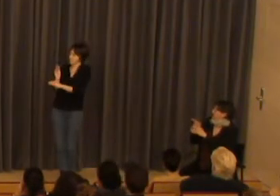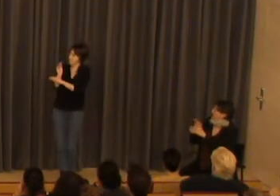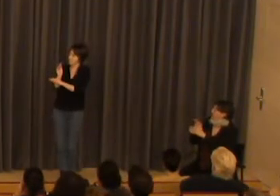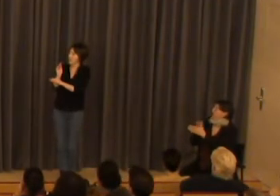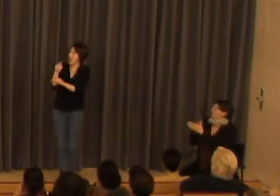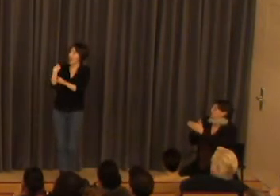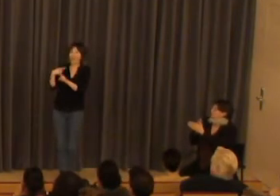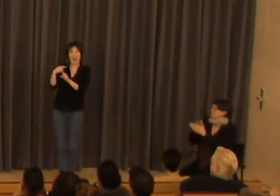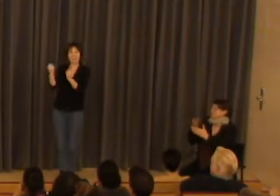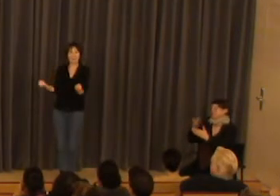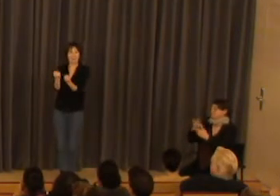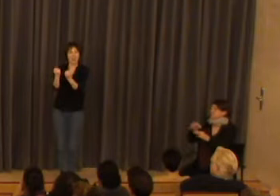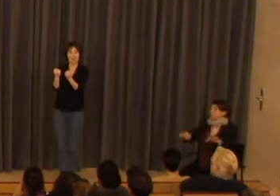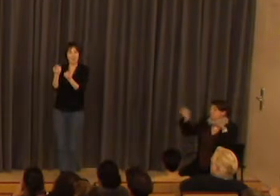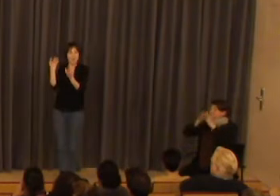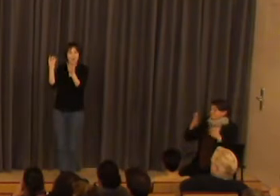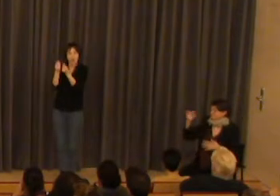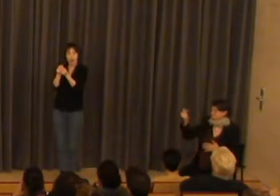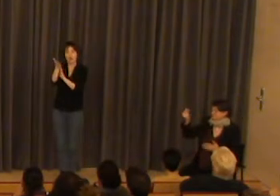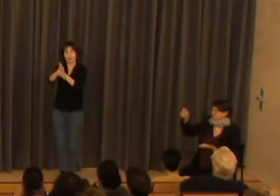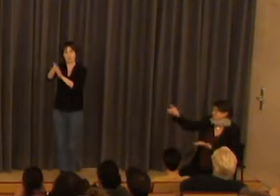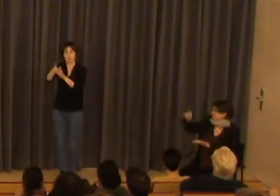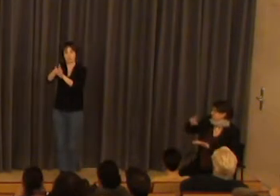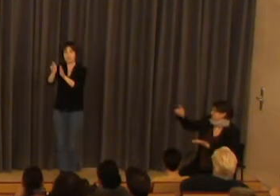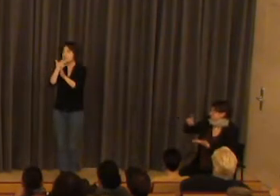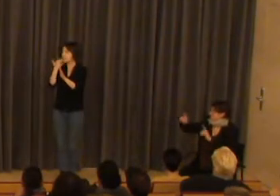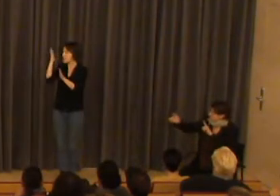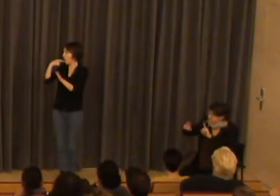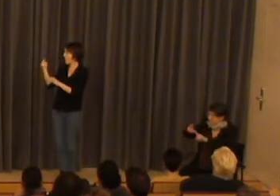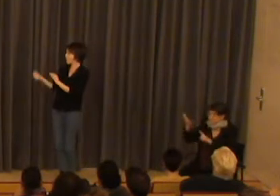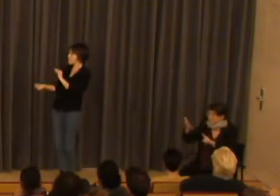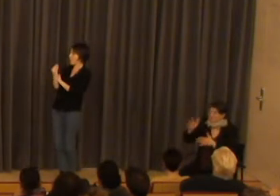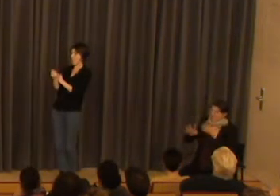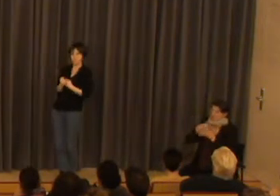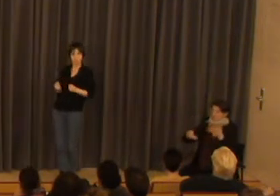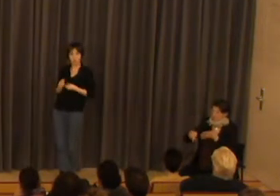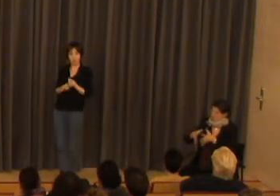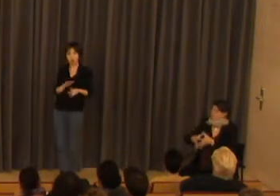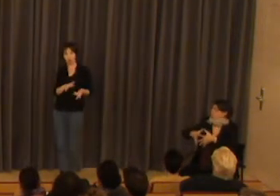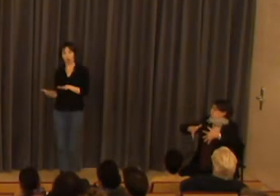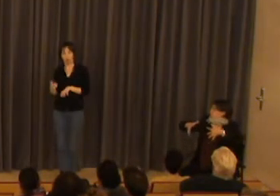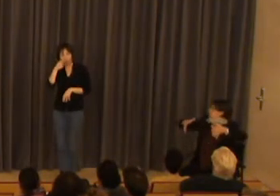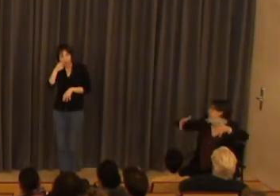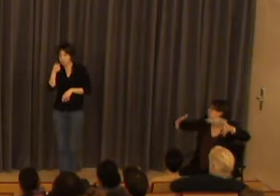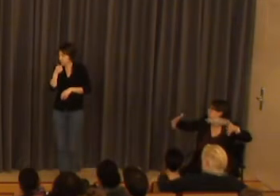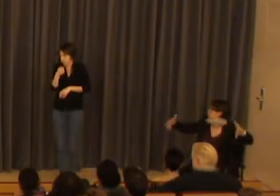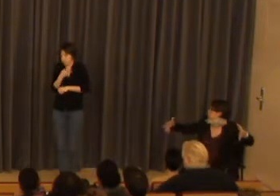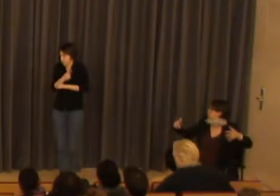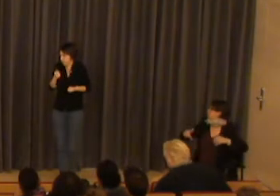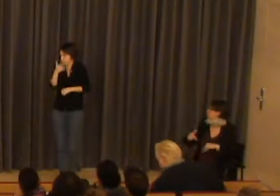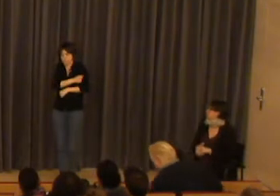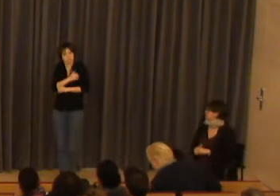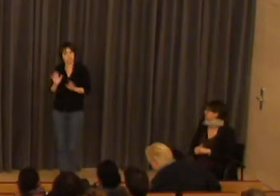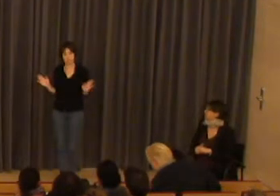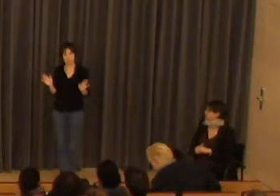que, si no tinguessin un finançament de les institucions públiques, no es podrien fer. I això